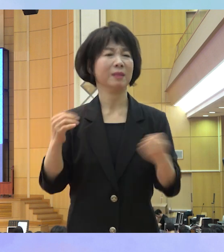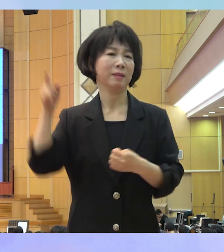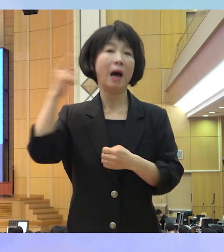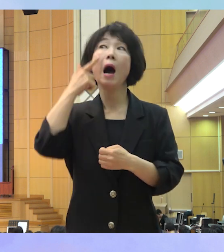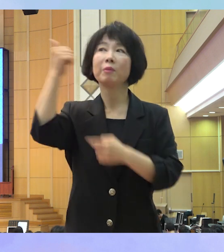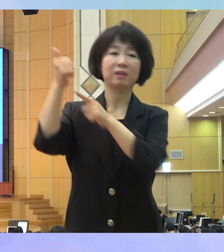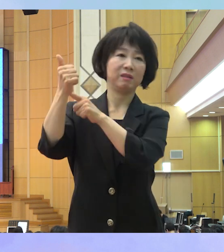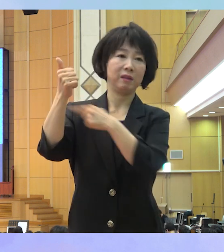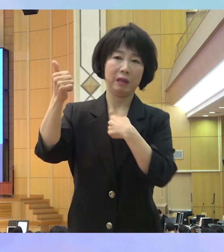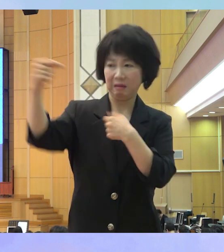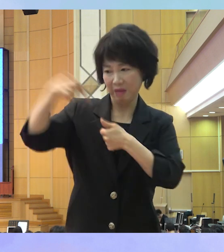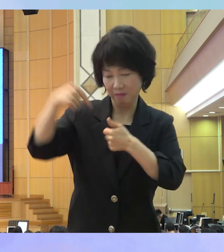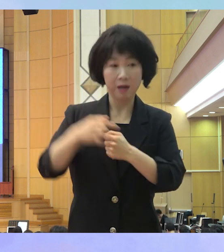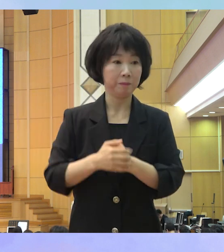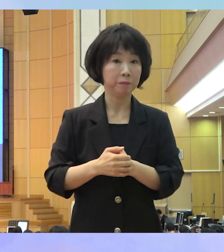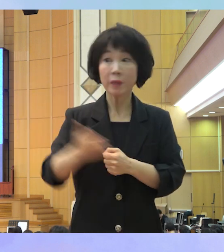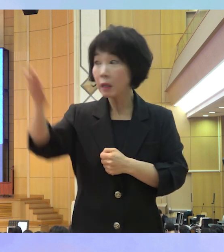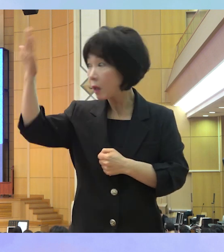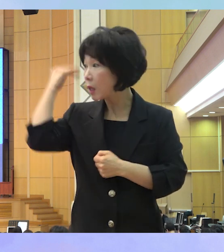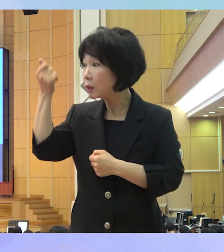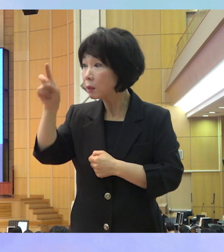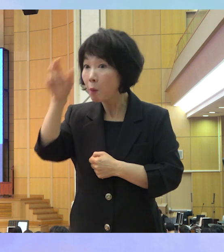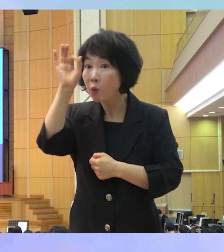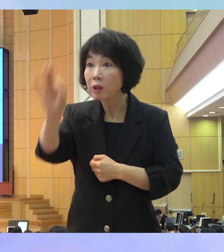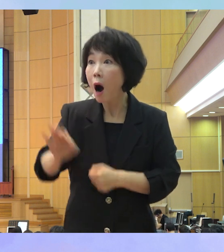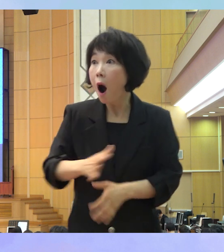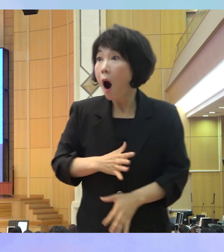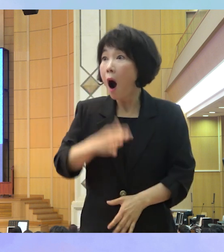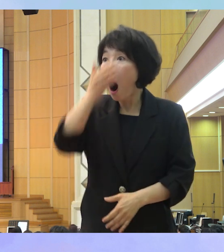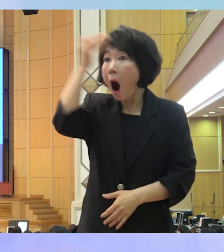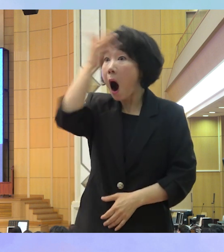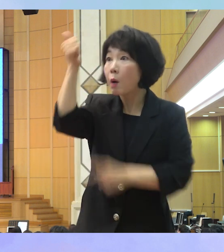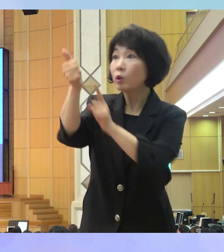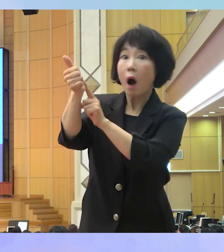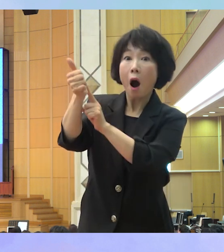봤는데 102세인가 103세 되는